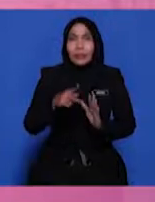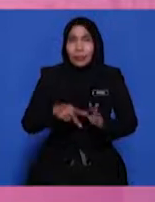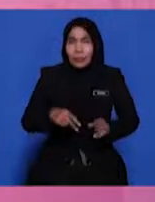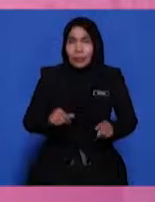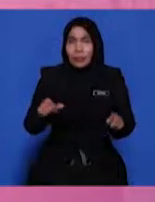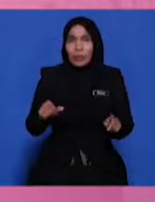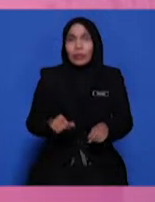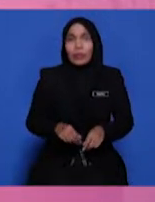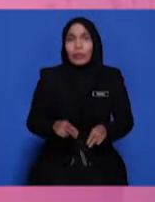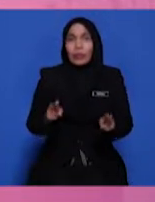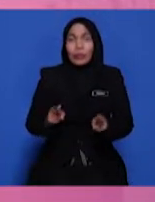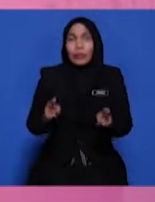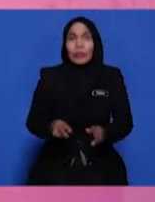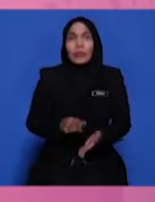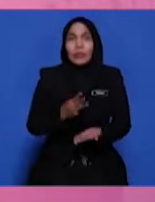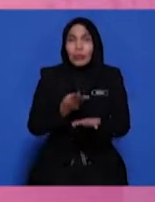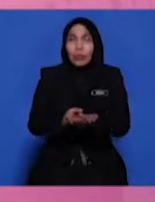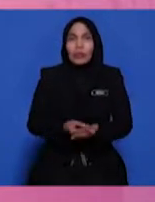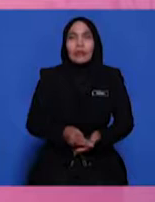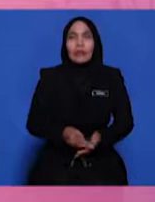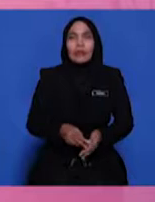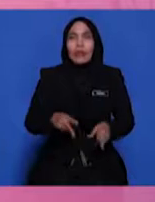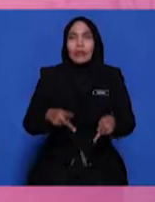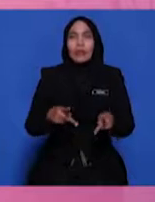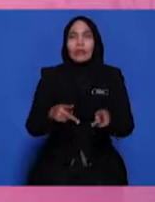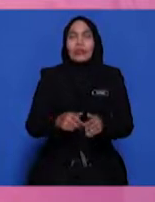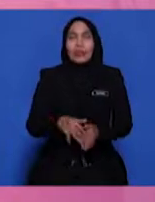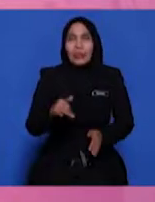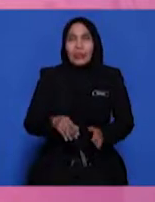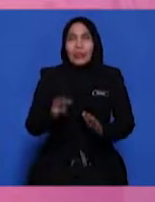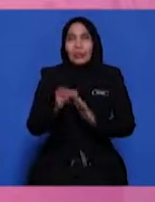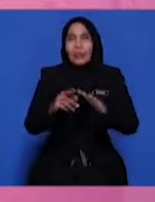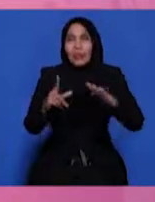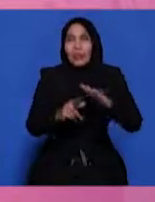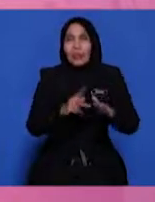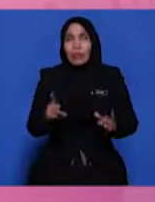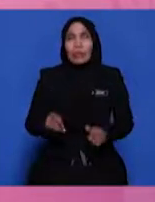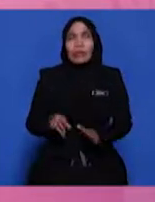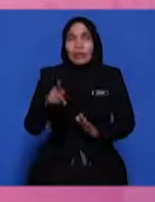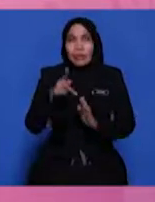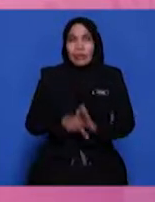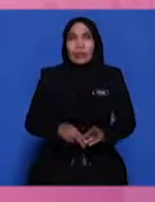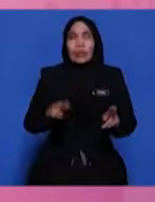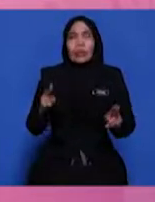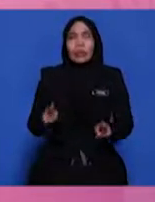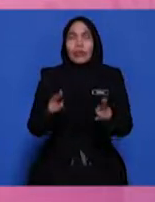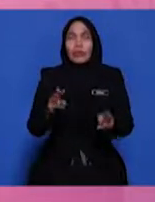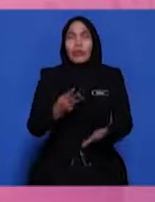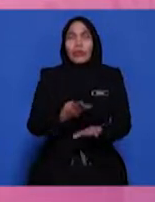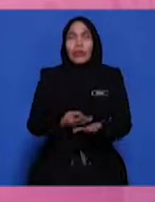kewangan adalah proses yang melibatkan pengurusan wang daripada sumber